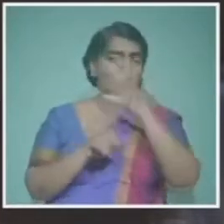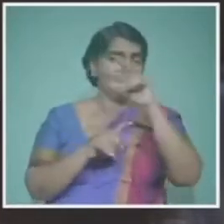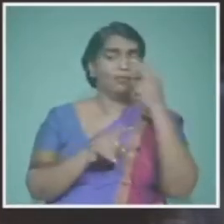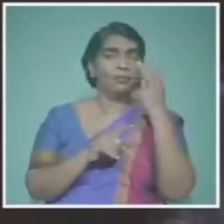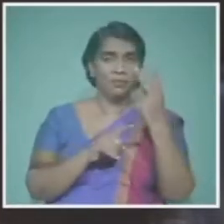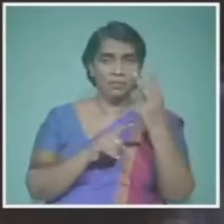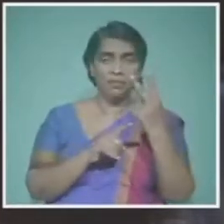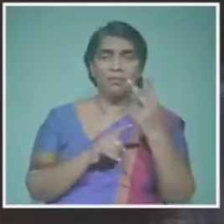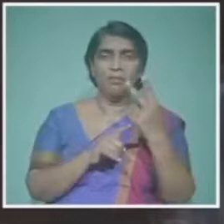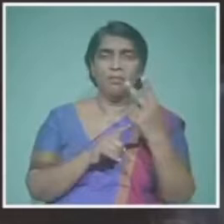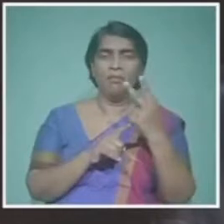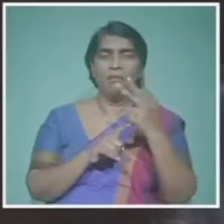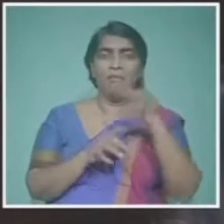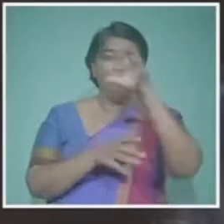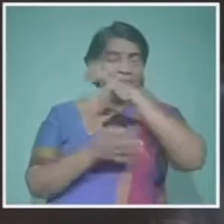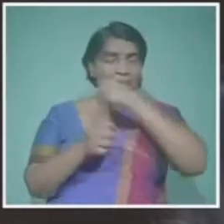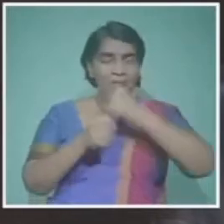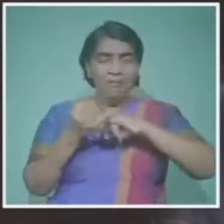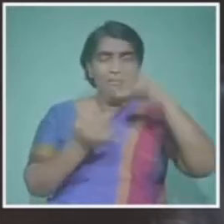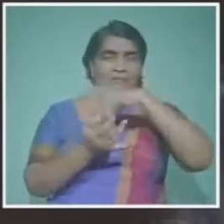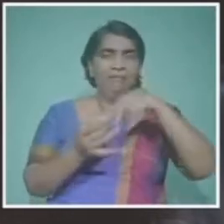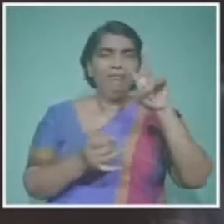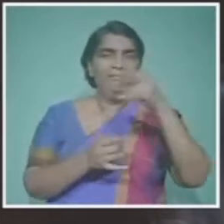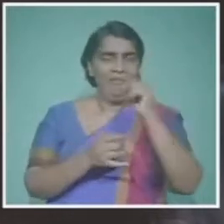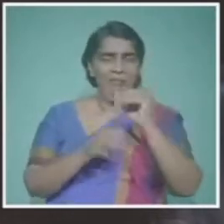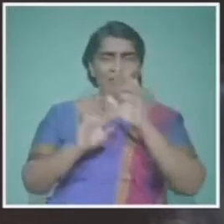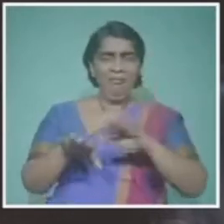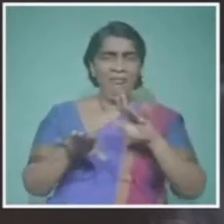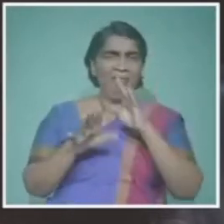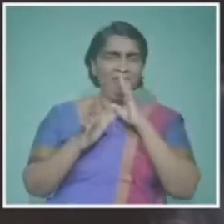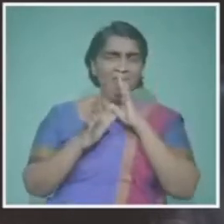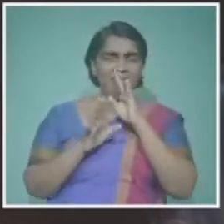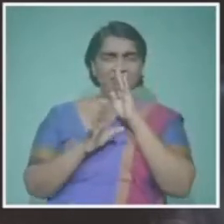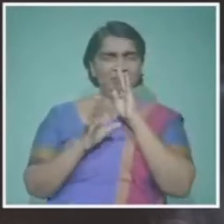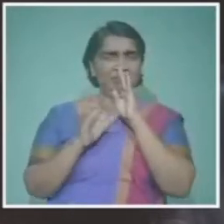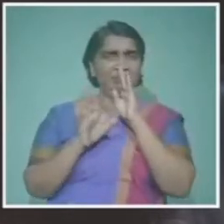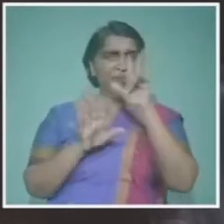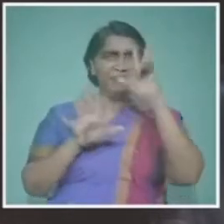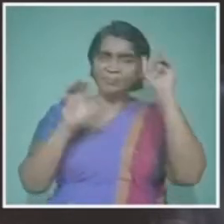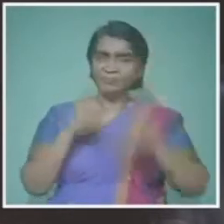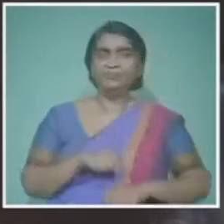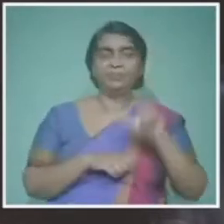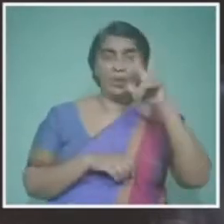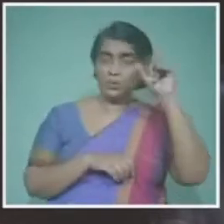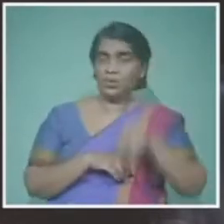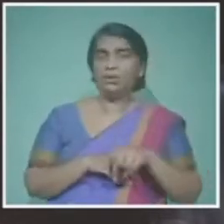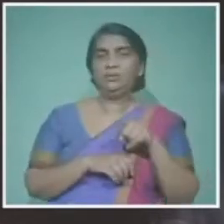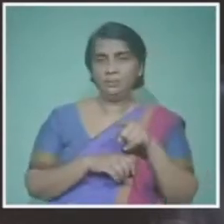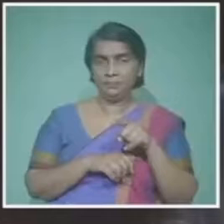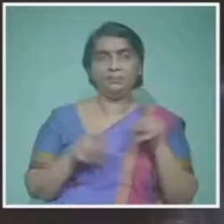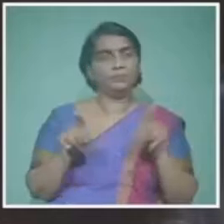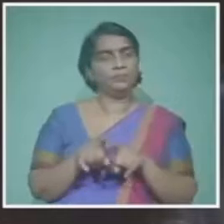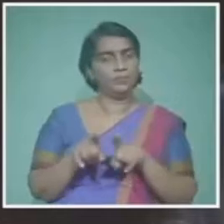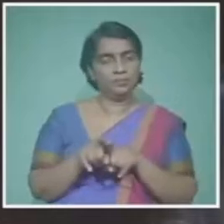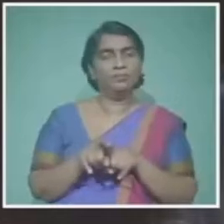බලනකොට පසල් 250ක් තියෙනවා ළමයි හොගේ ඇවිල්ලා මං හිතන්නේ 80000ක් විතර තියෙනවා ඒ මේම